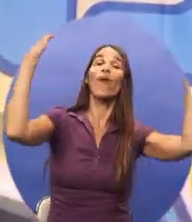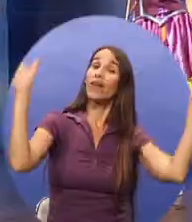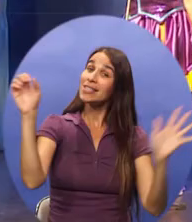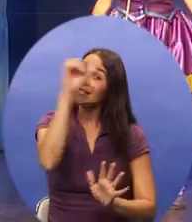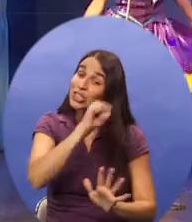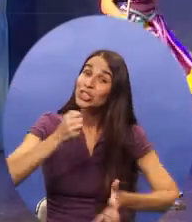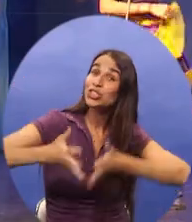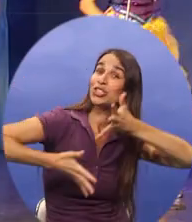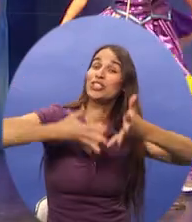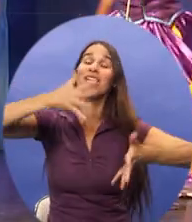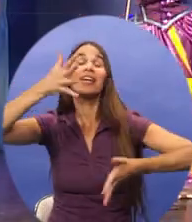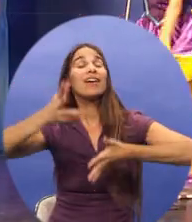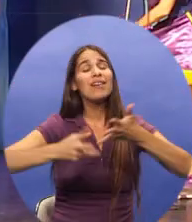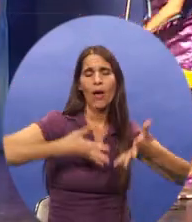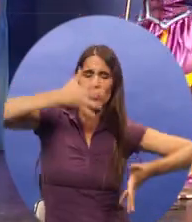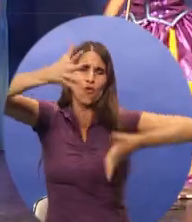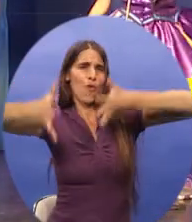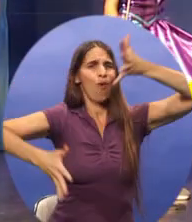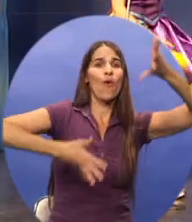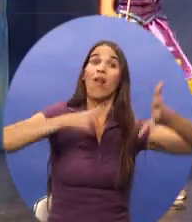בהיר. שיר בכל